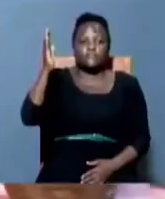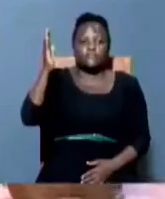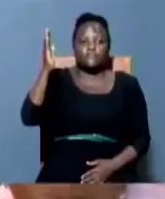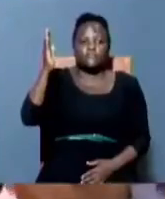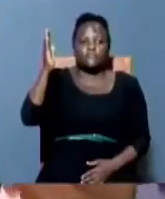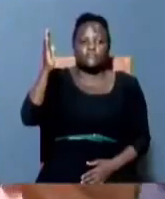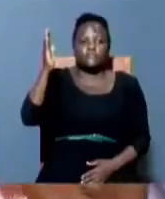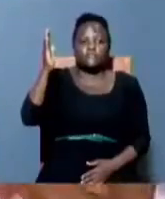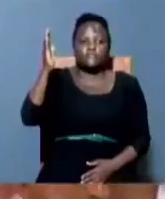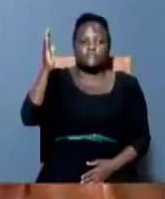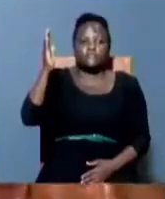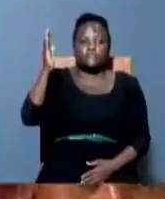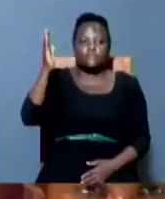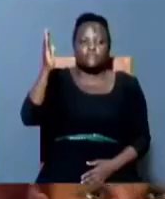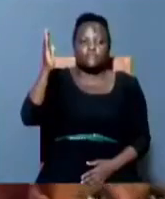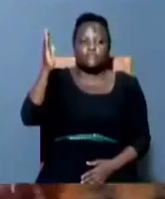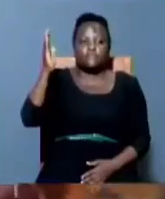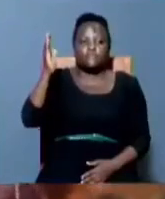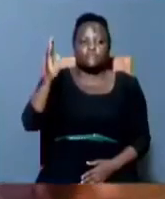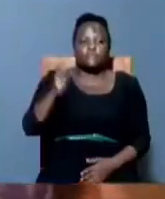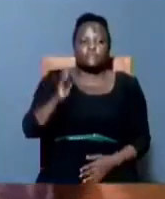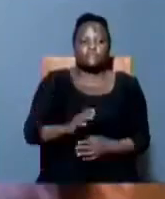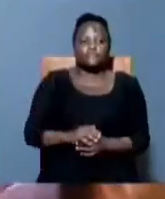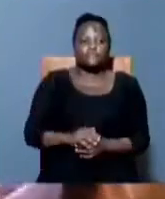kuliko dhambi